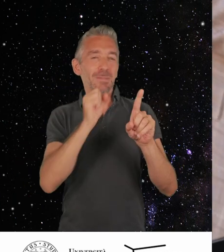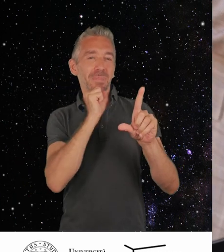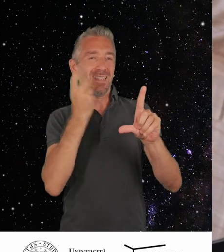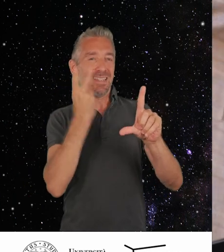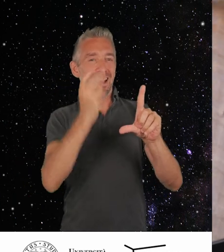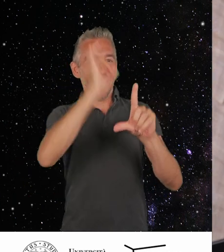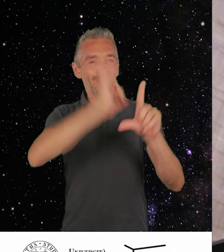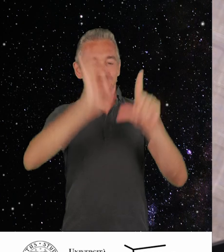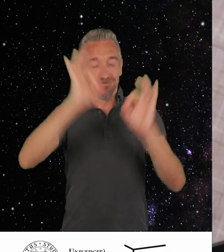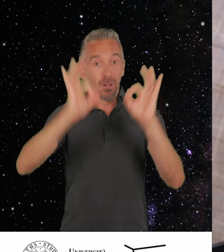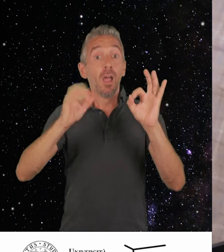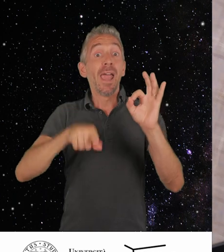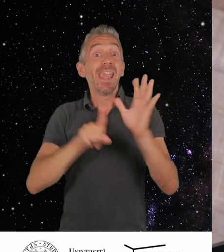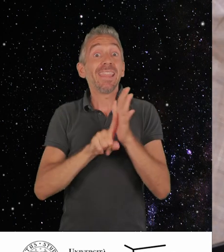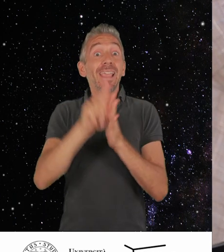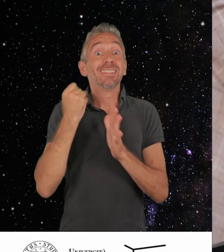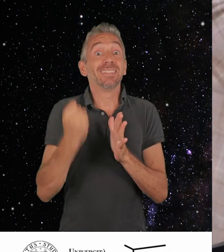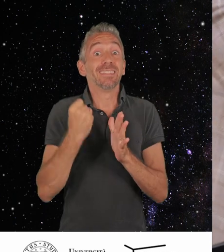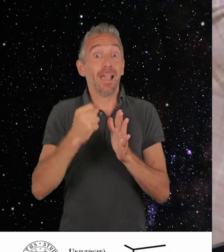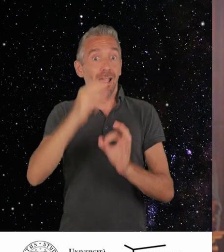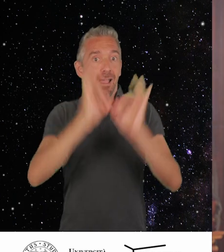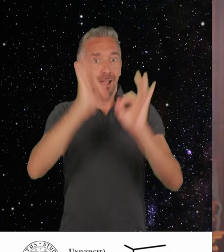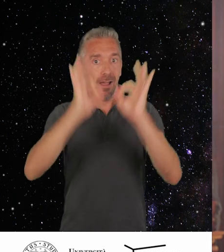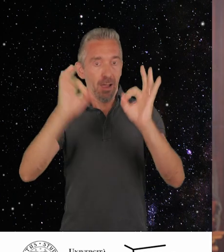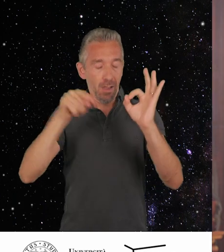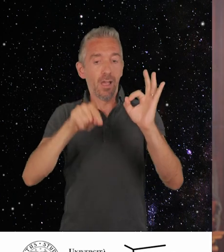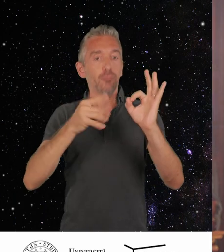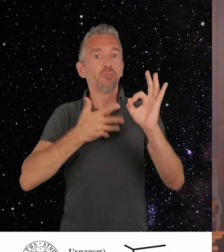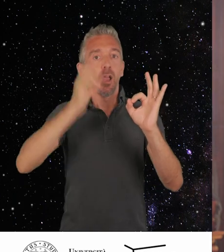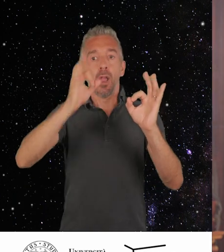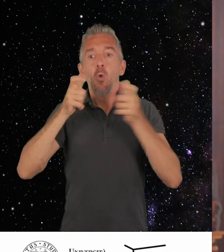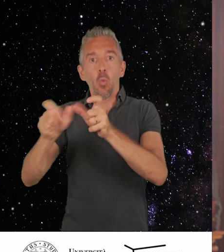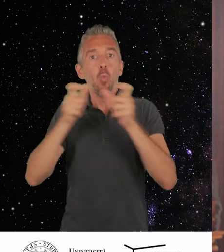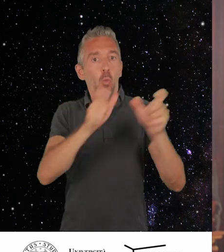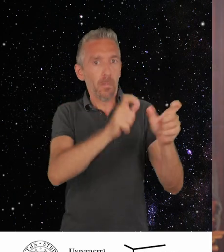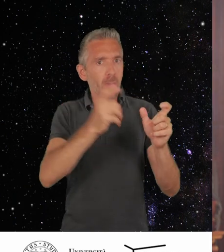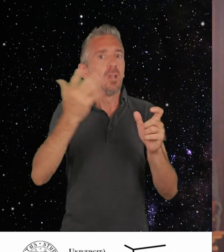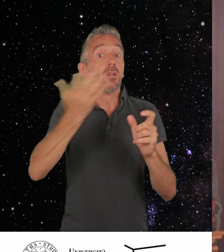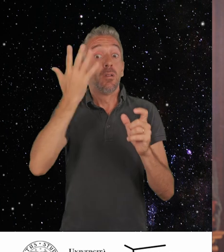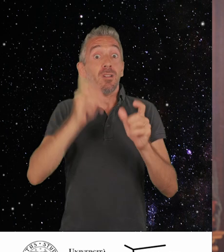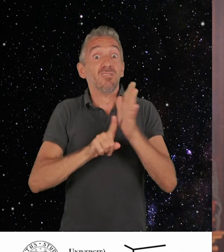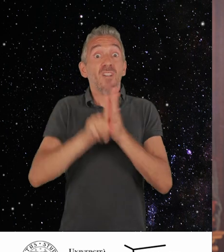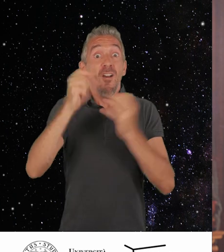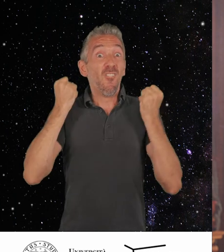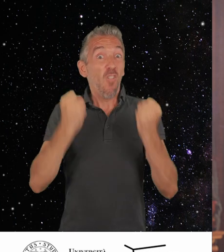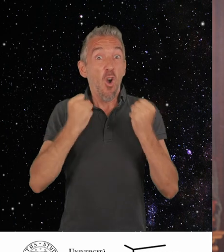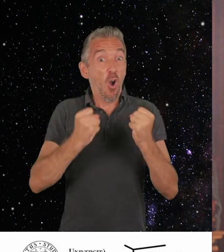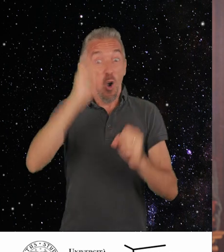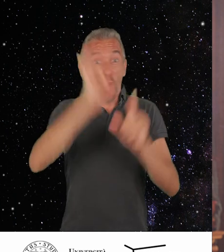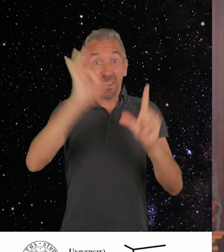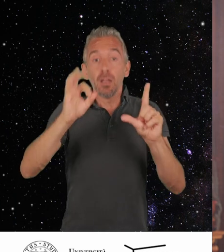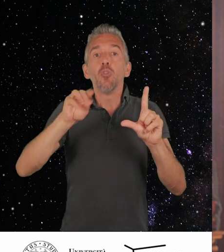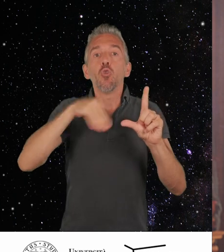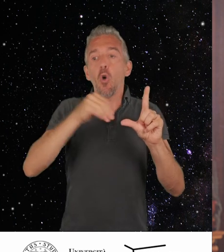di uguale intensità mettono un gettone in una delle colonne. Se dovessero registrare tracce più intense, quindi più energetiche,